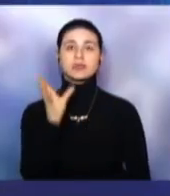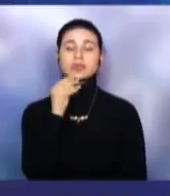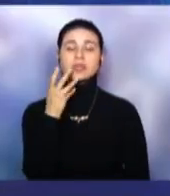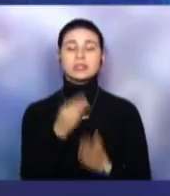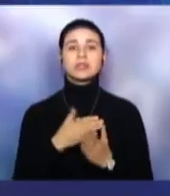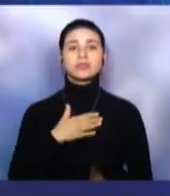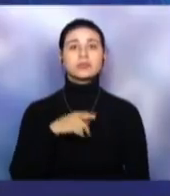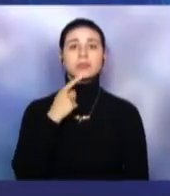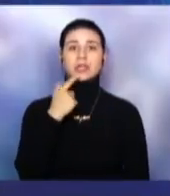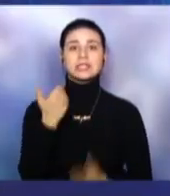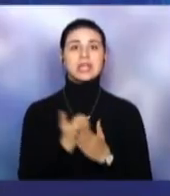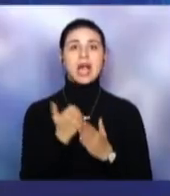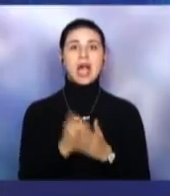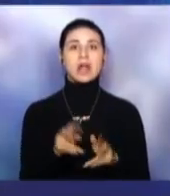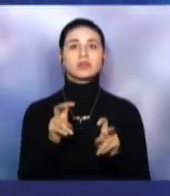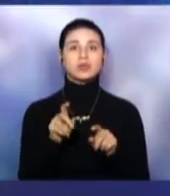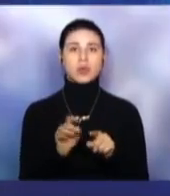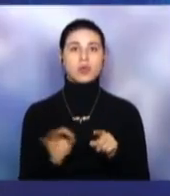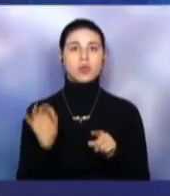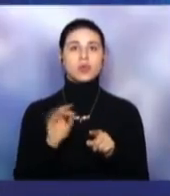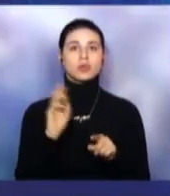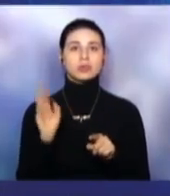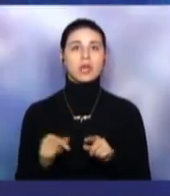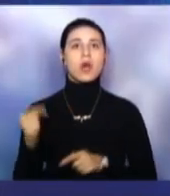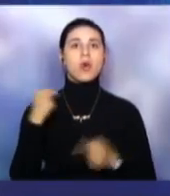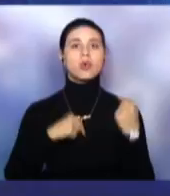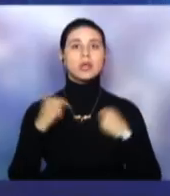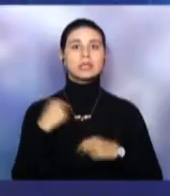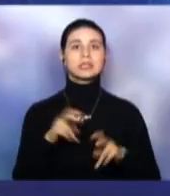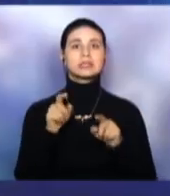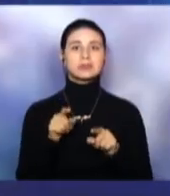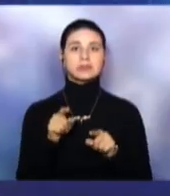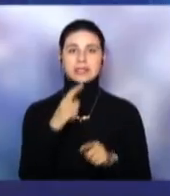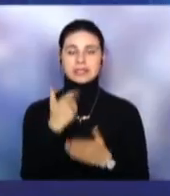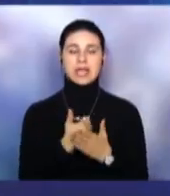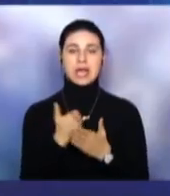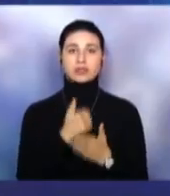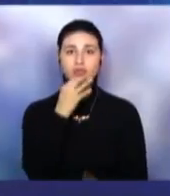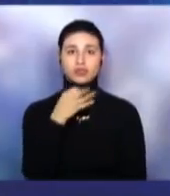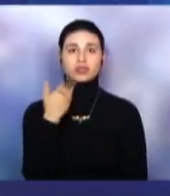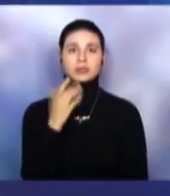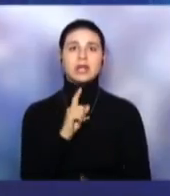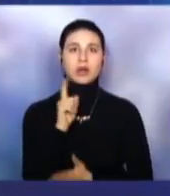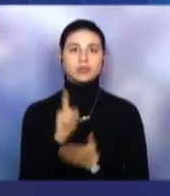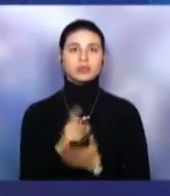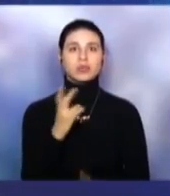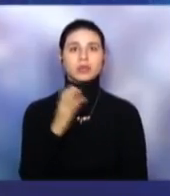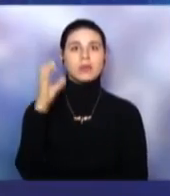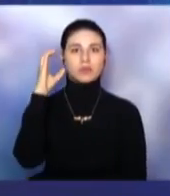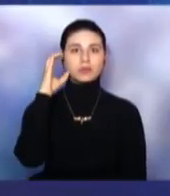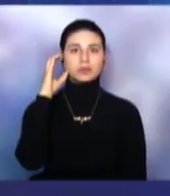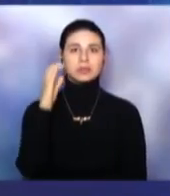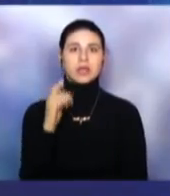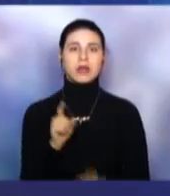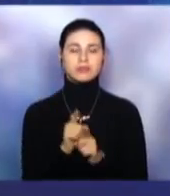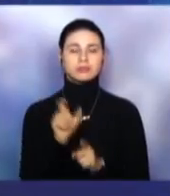ვლაპარაკობთ საახალწლო დატვირთვაზე და ორგანიზმის რეაბილიტაციაზე საახალწლო დატვირთვის შემდეგ, აუცილებლად უნდა მოვისმინოთ